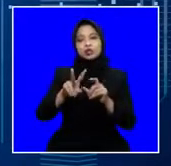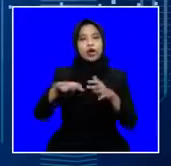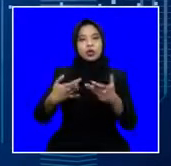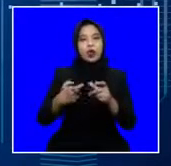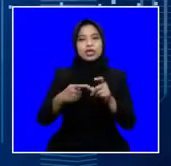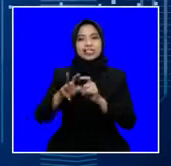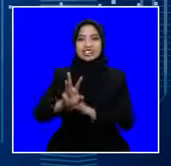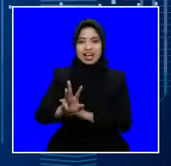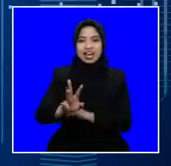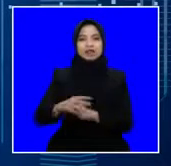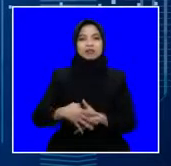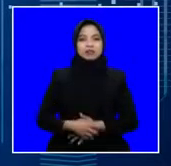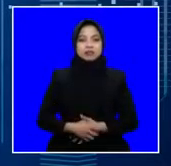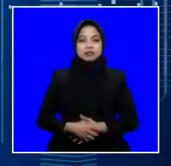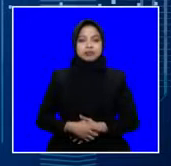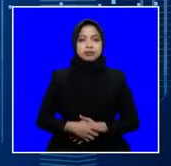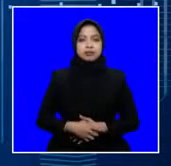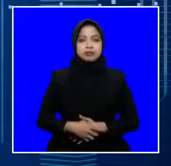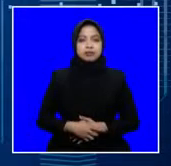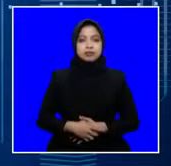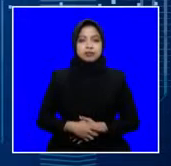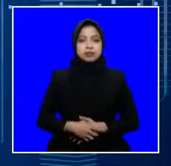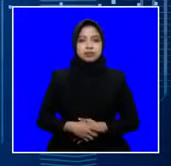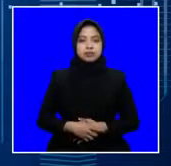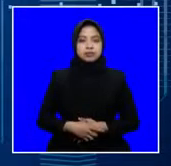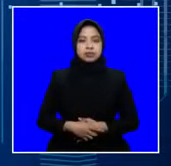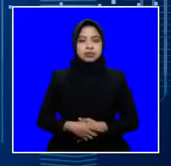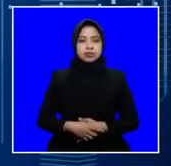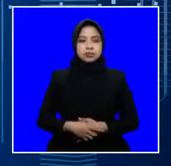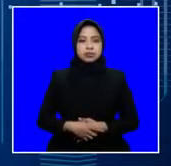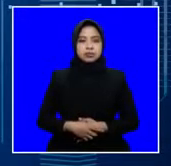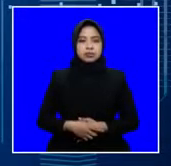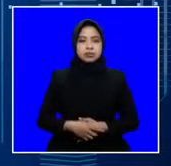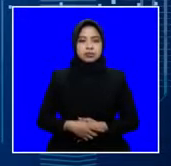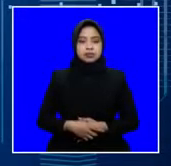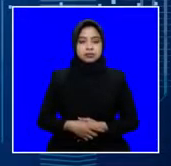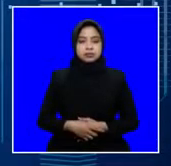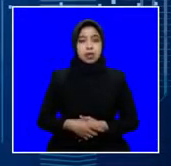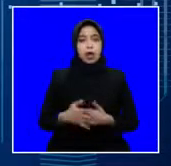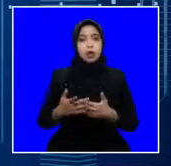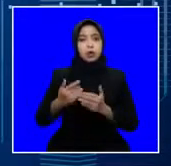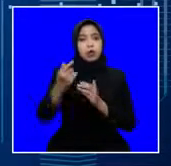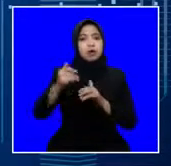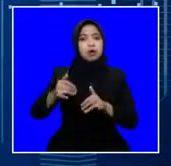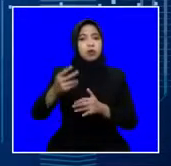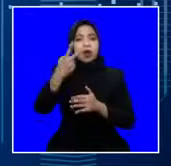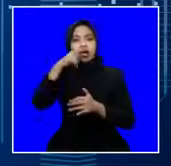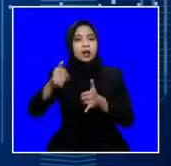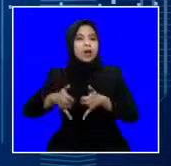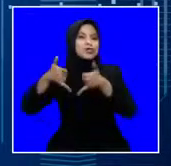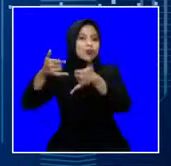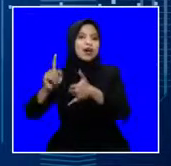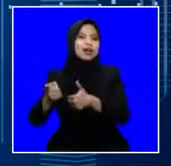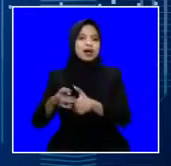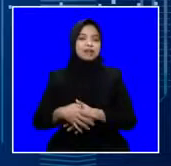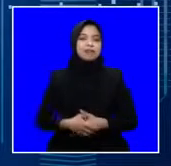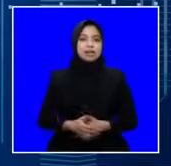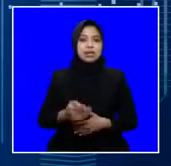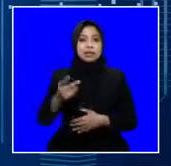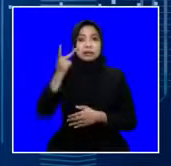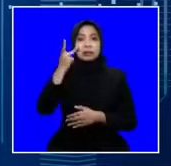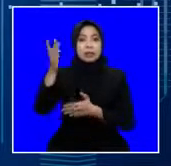S3, dan terutama untuk kebanyakan juga untuk di luar negeri. Ya, jadi ini adalah sebelumnya